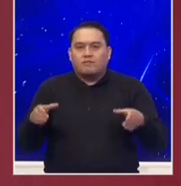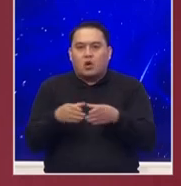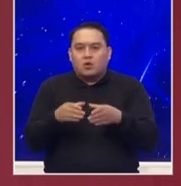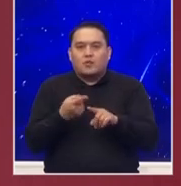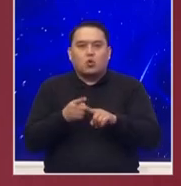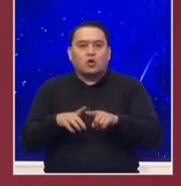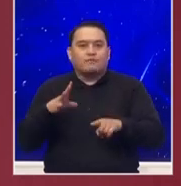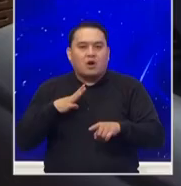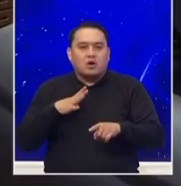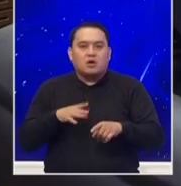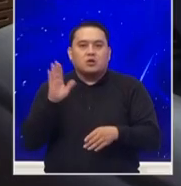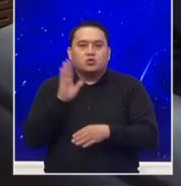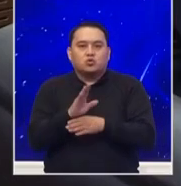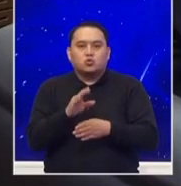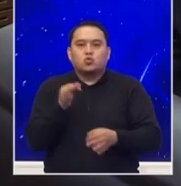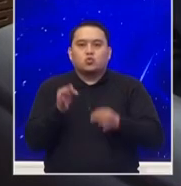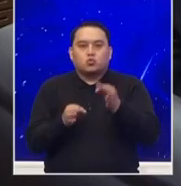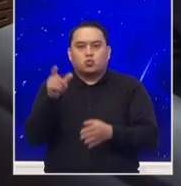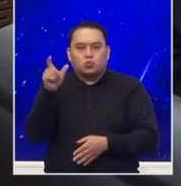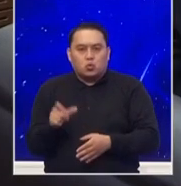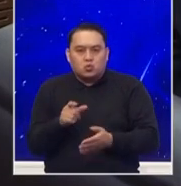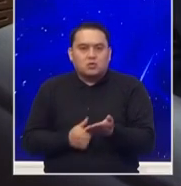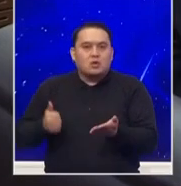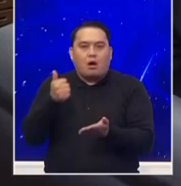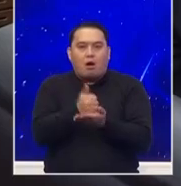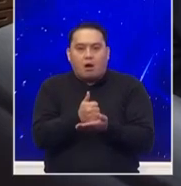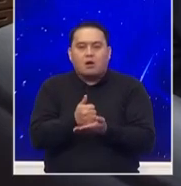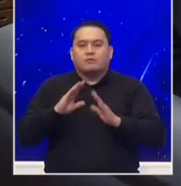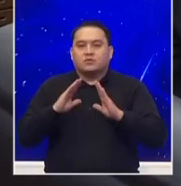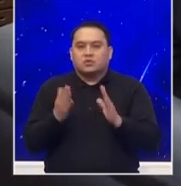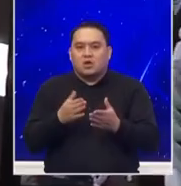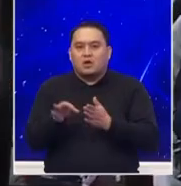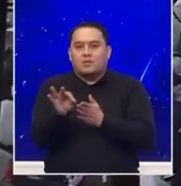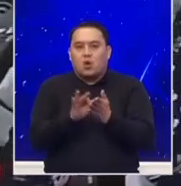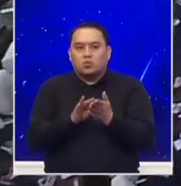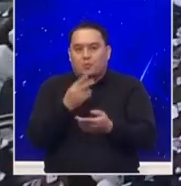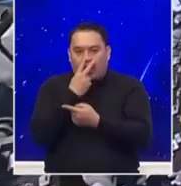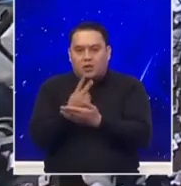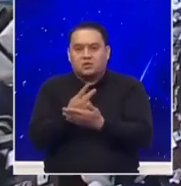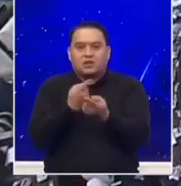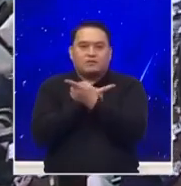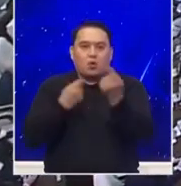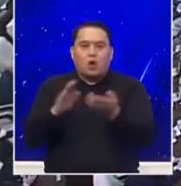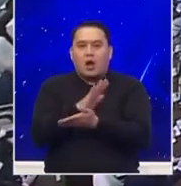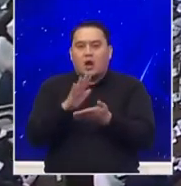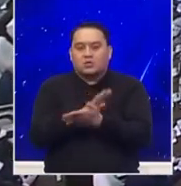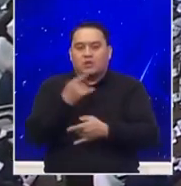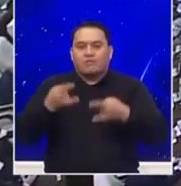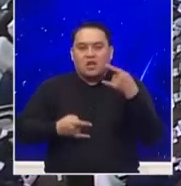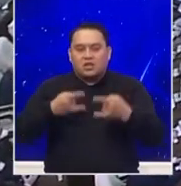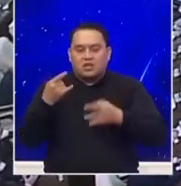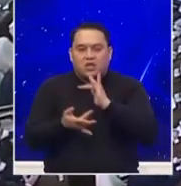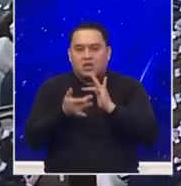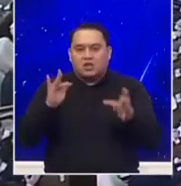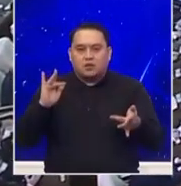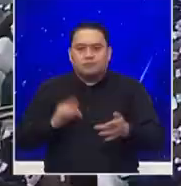корпорацией. Теперь при назначении судьи или другого должностного лица событие непременно должно освещаться на страницах газет, интернет-порталах